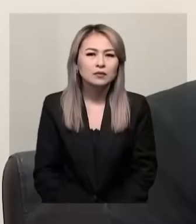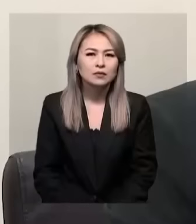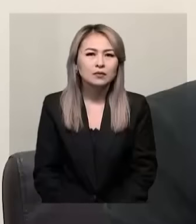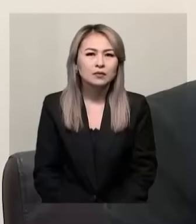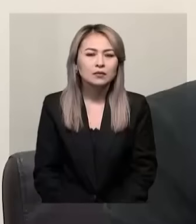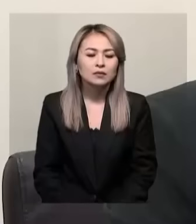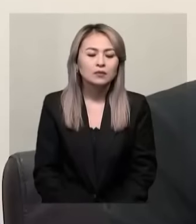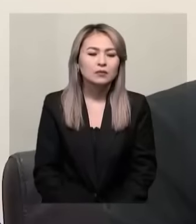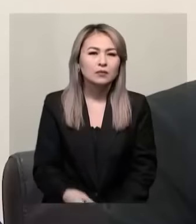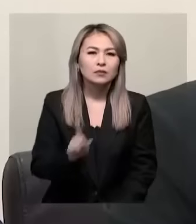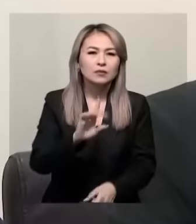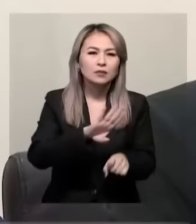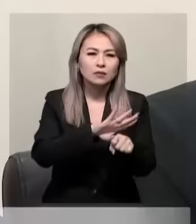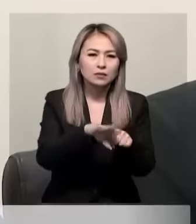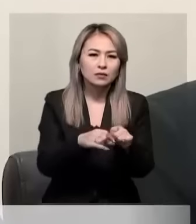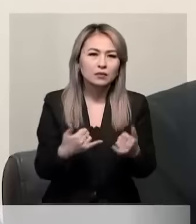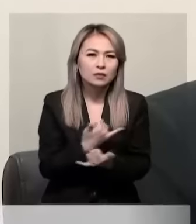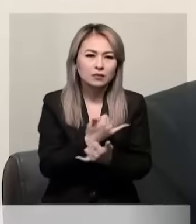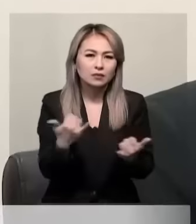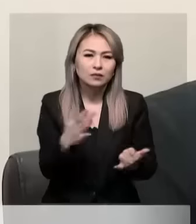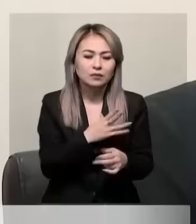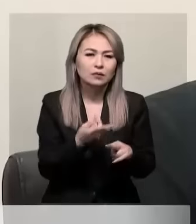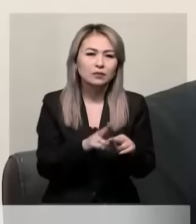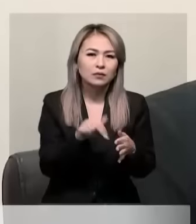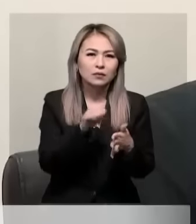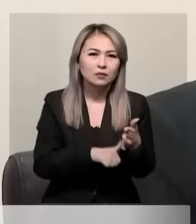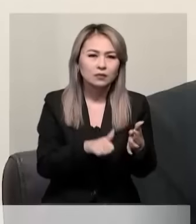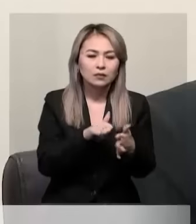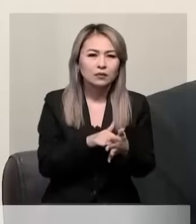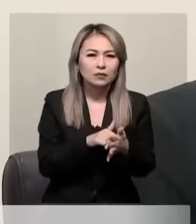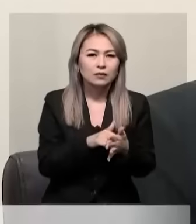Тәуекелдерді жою, ұсыныстар енгізілді. Сол себептен ол ұсыныстарды